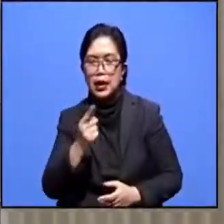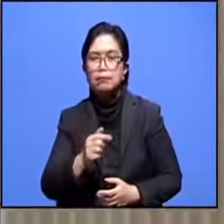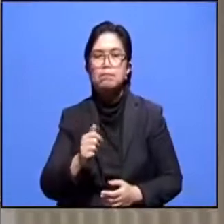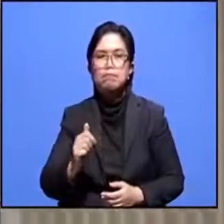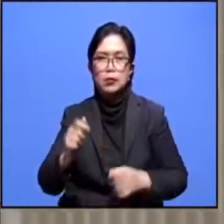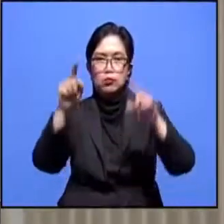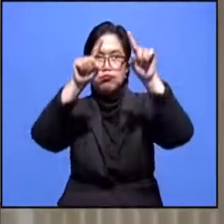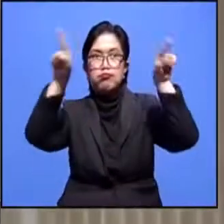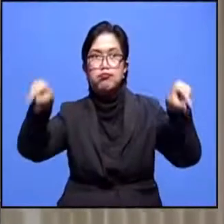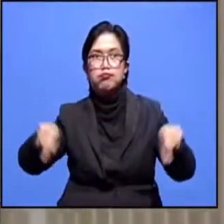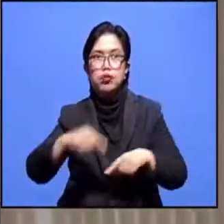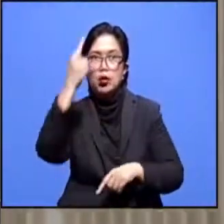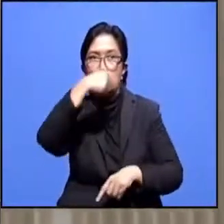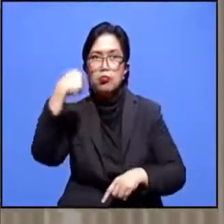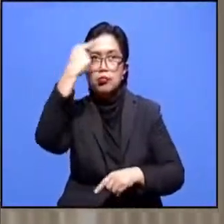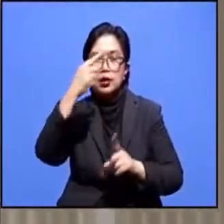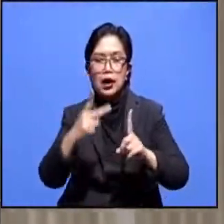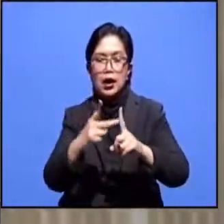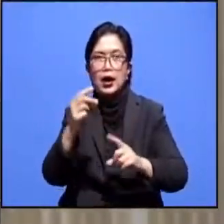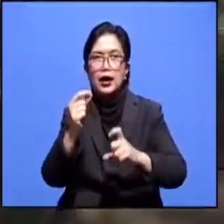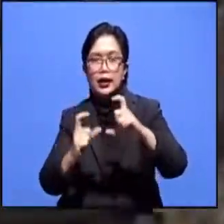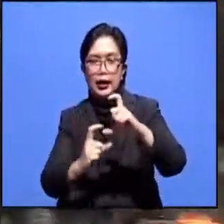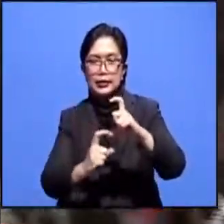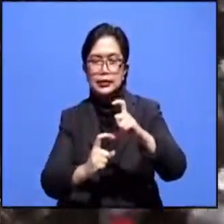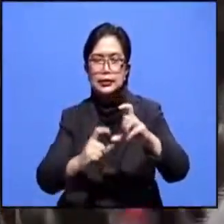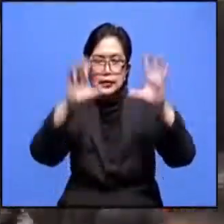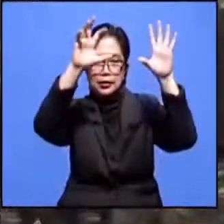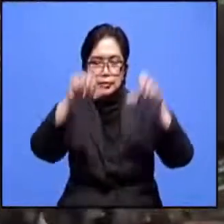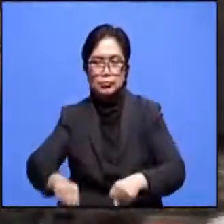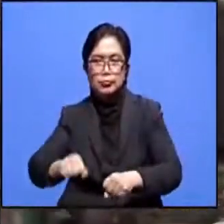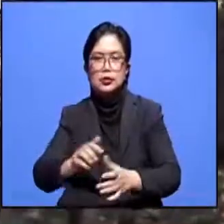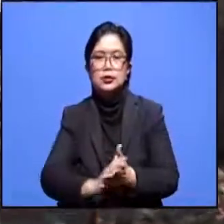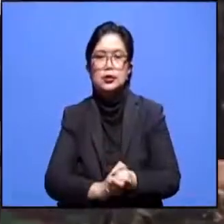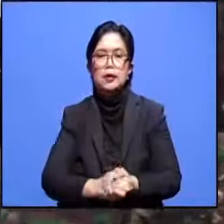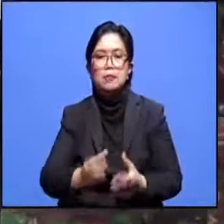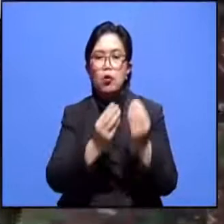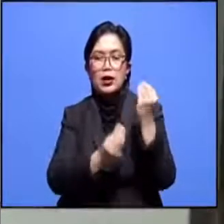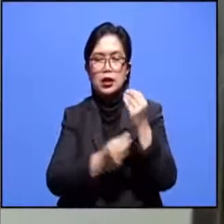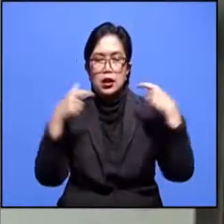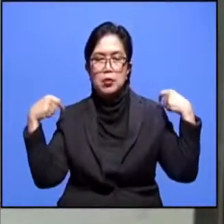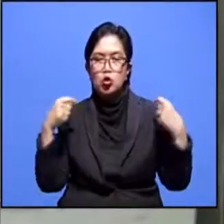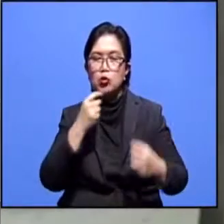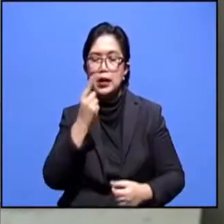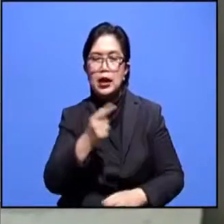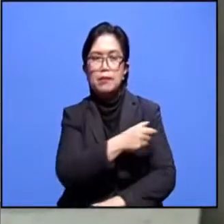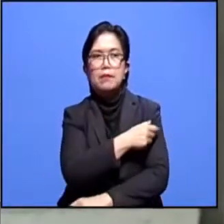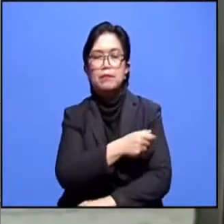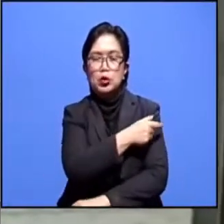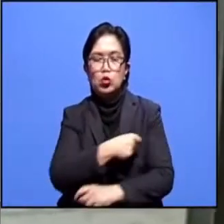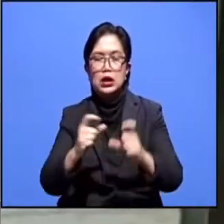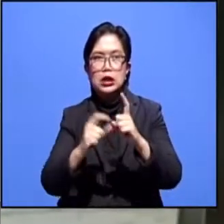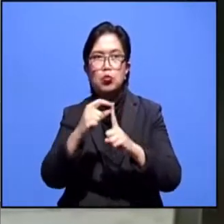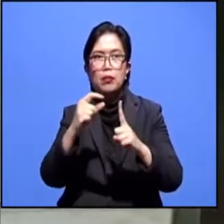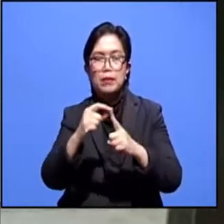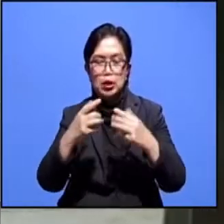baliho bergambar Habib Rizik. Riza mengaku Satpol PP DKI selama ini sudah melakukan penertiban. Secara rutin yang